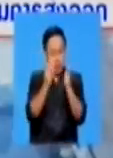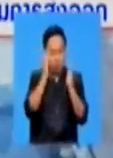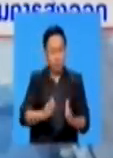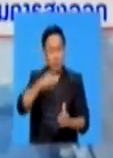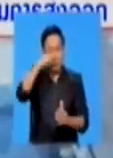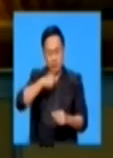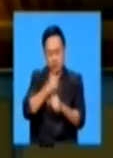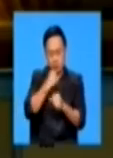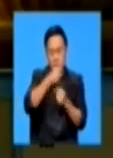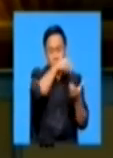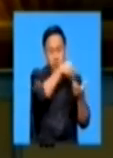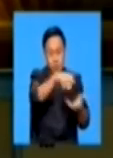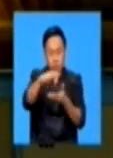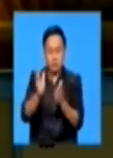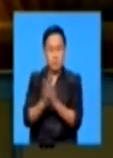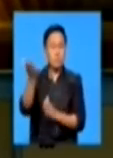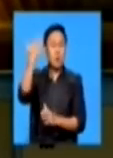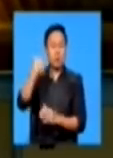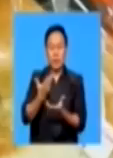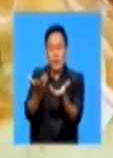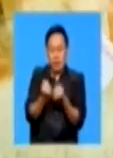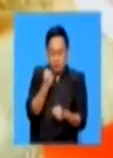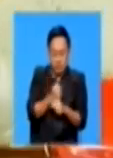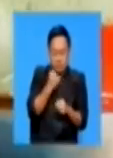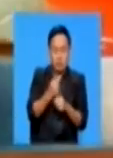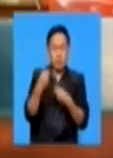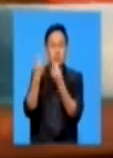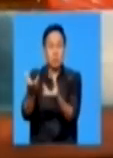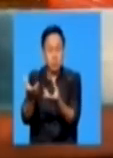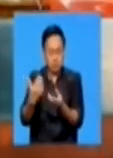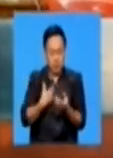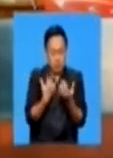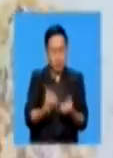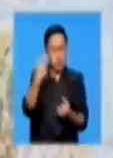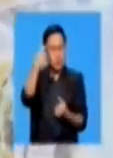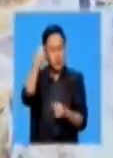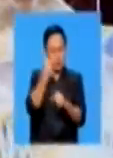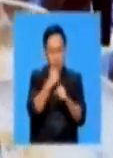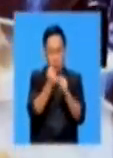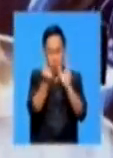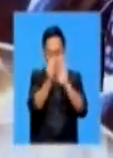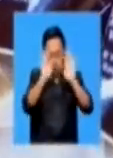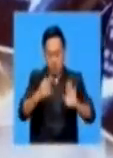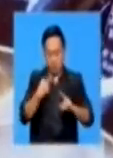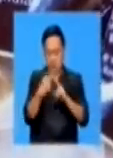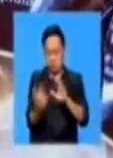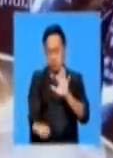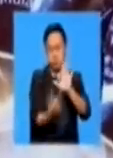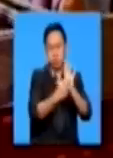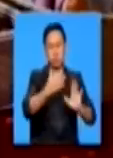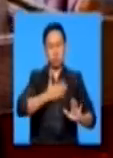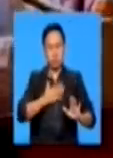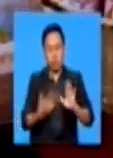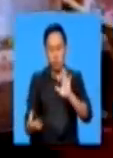ากเดิมที่เป็นเพียงผู้รับจ้างหาผลิตนะครับไปสู่ผู้ประกอบการที่มีการออกแบบหรือผู้ประกอบการที่มีแบรนด์เป็นของตนเองมีหลายอย่างนะ